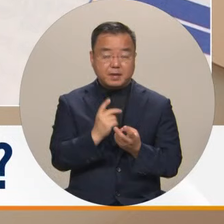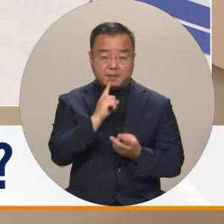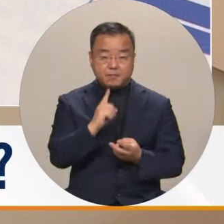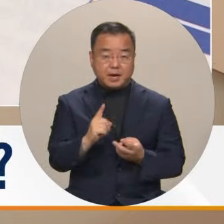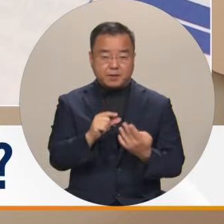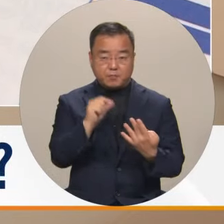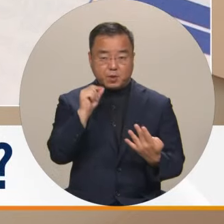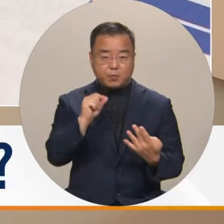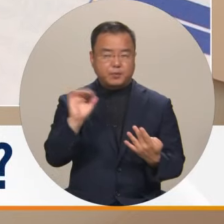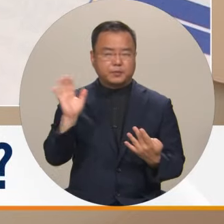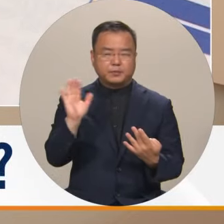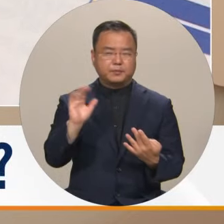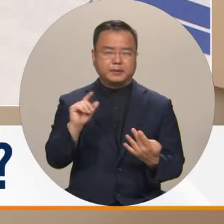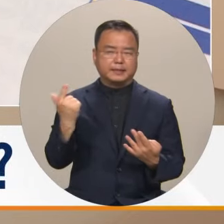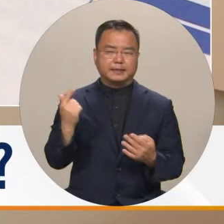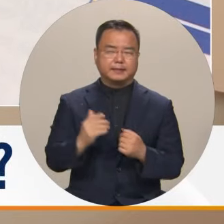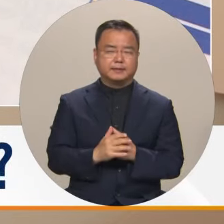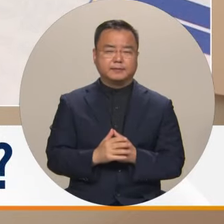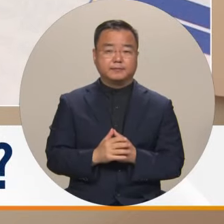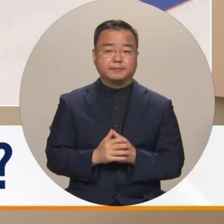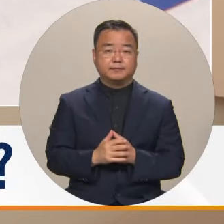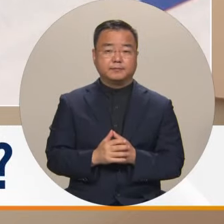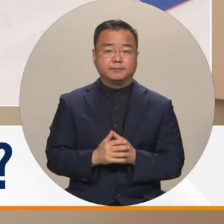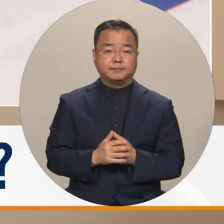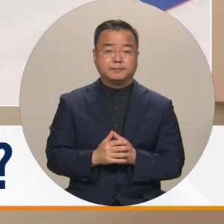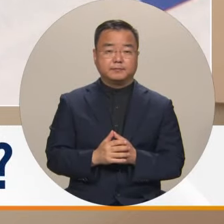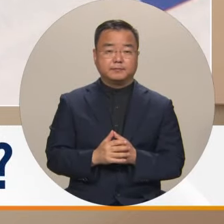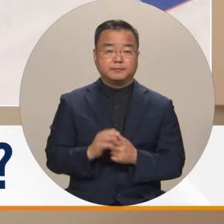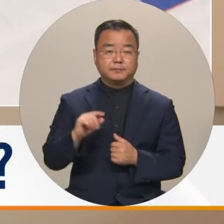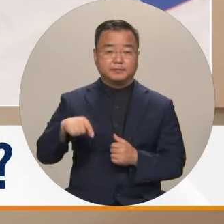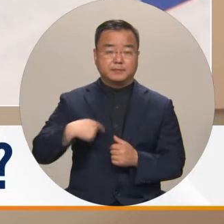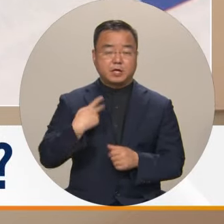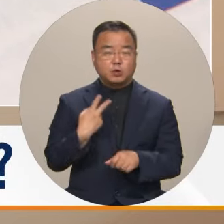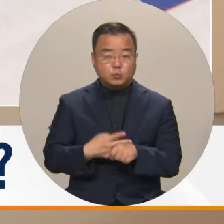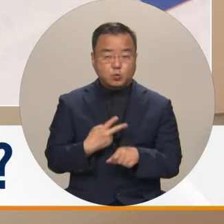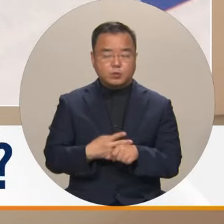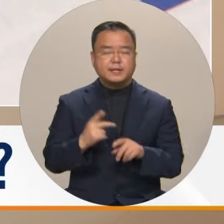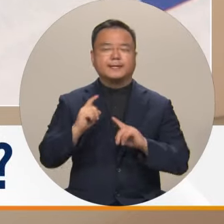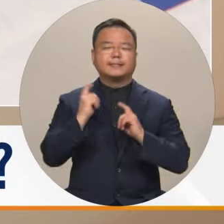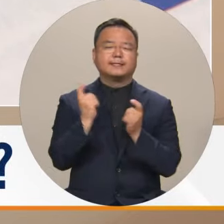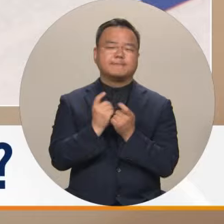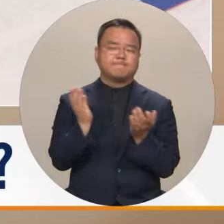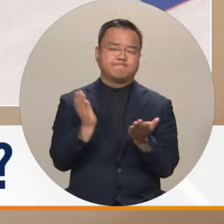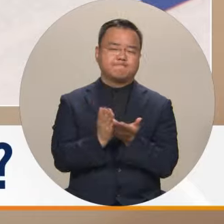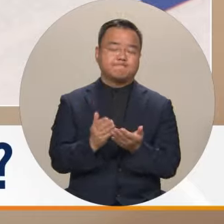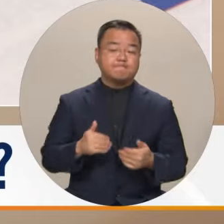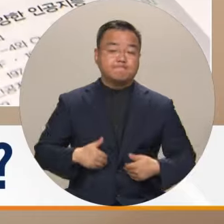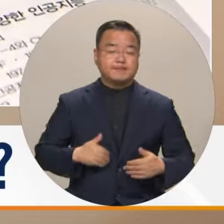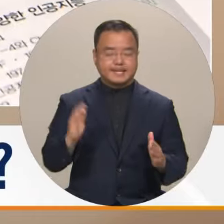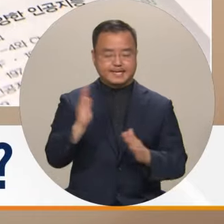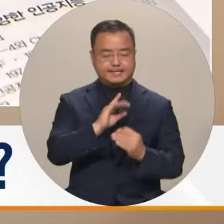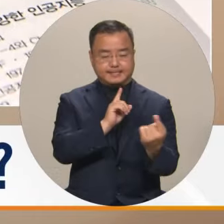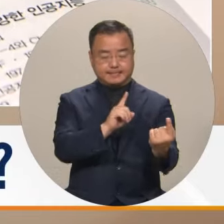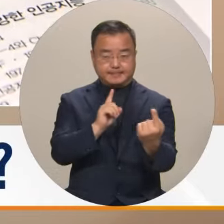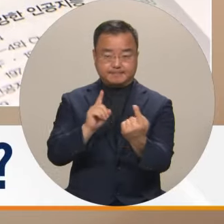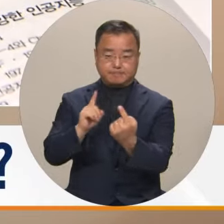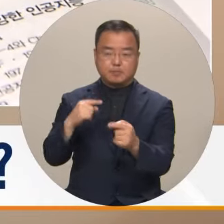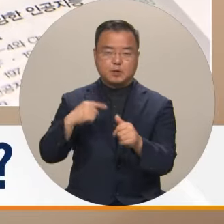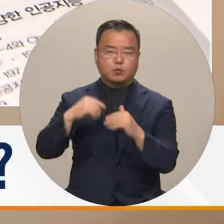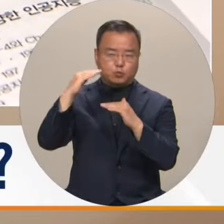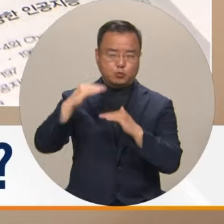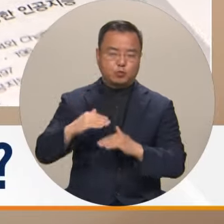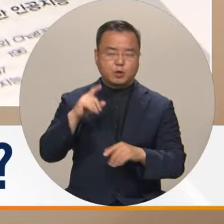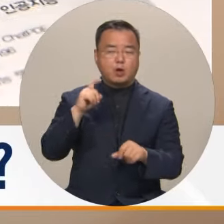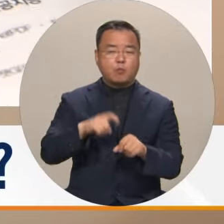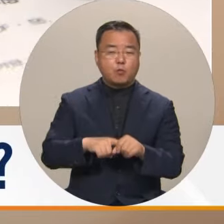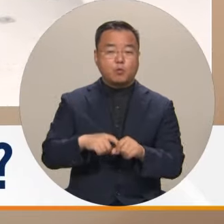그 만능 연장은 없다 그러니까 자기 교사 개인에게 맞아야 되고 학생 특성 그다음에 교육 과정과